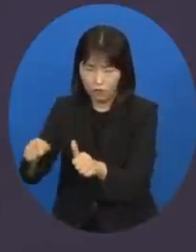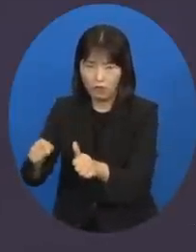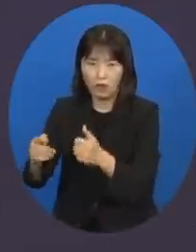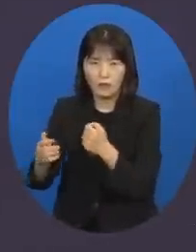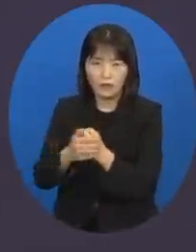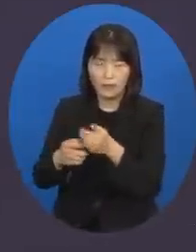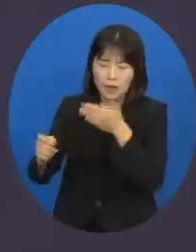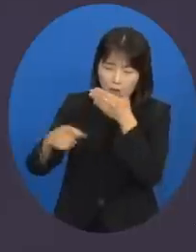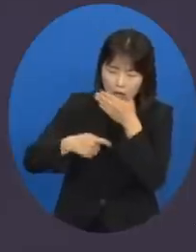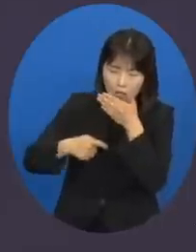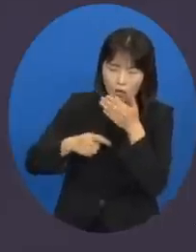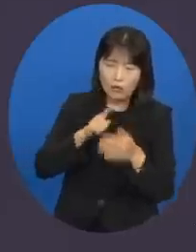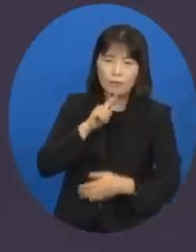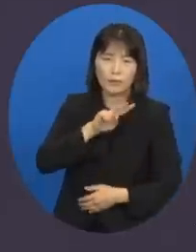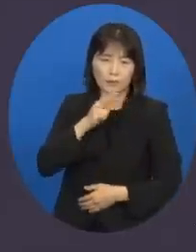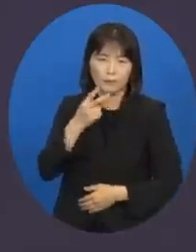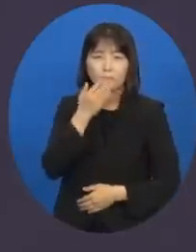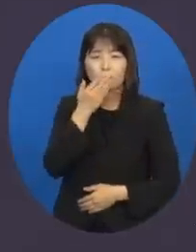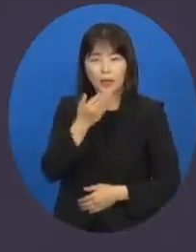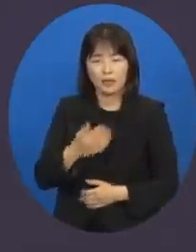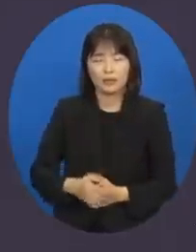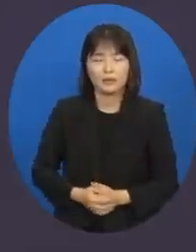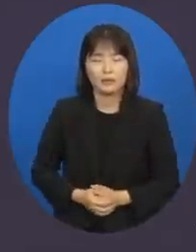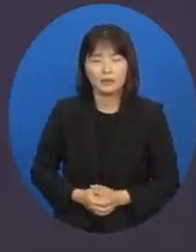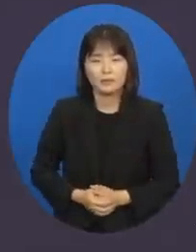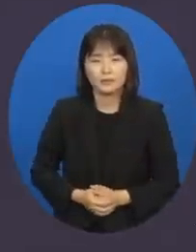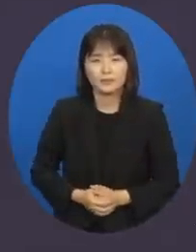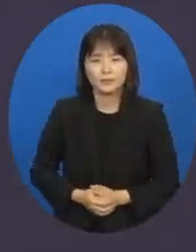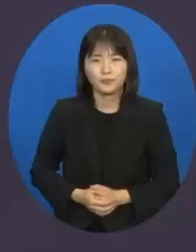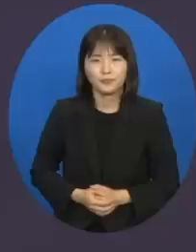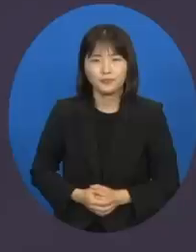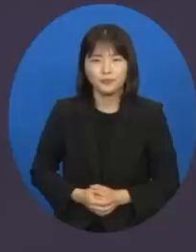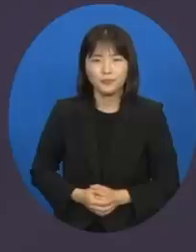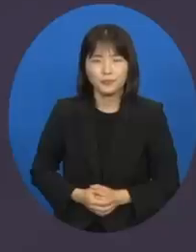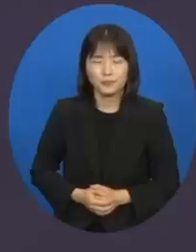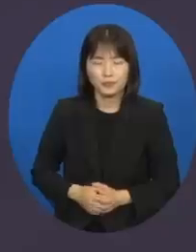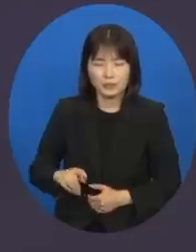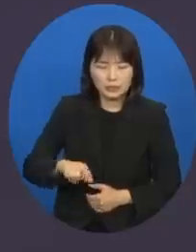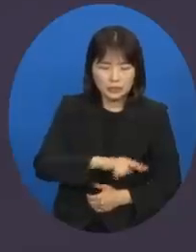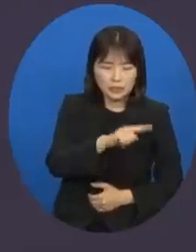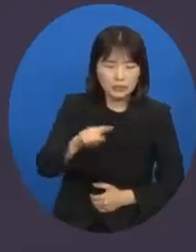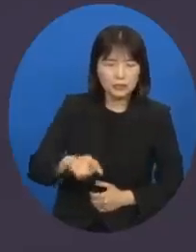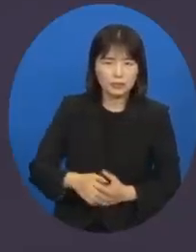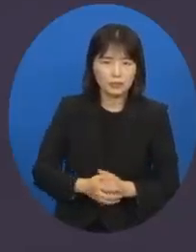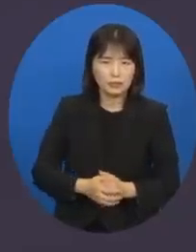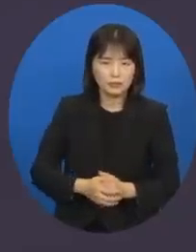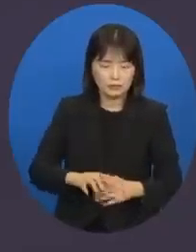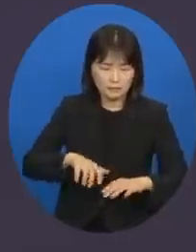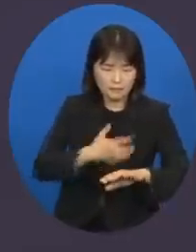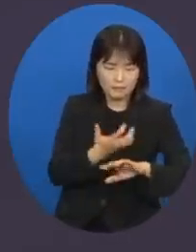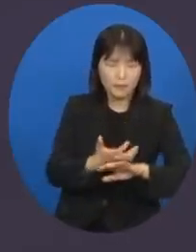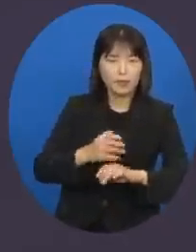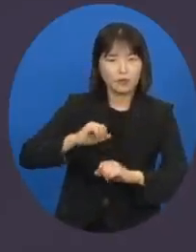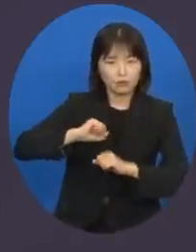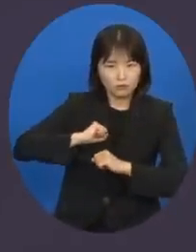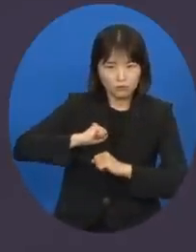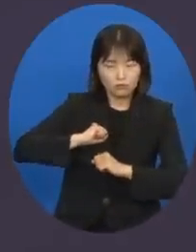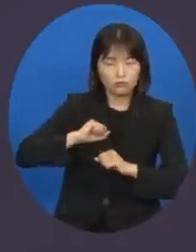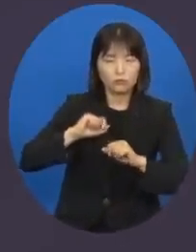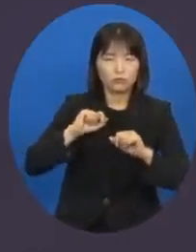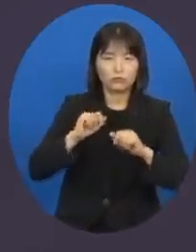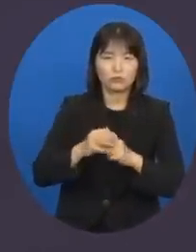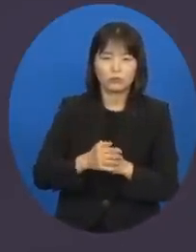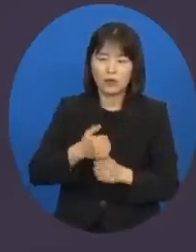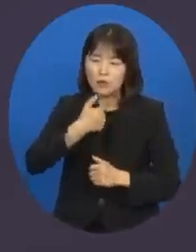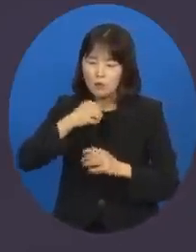강도라고도 번역을 하는 것이죠. 물론 이들이 정말 반란군이었는지 로마 제국에 항거한 마치 그러한